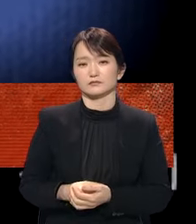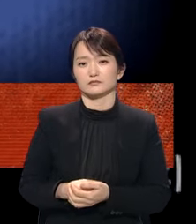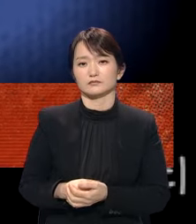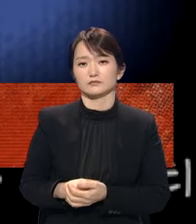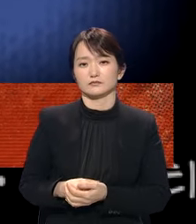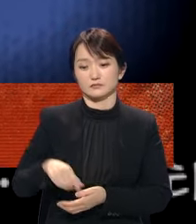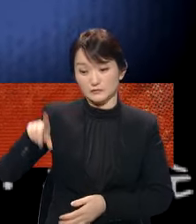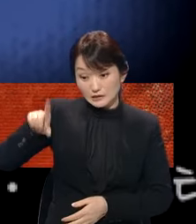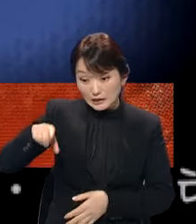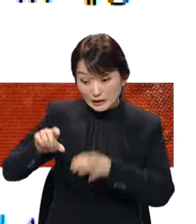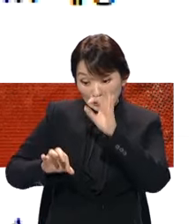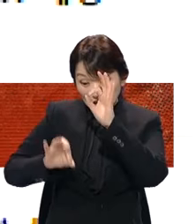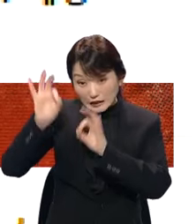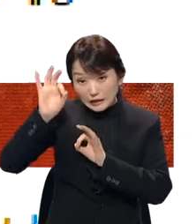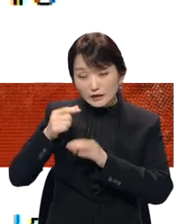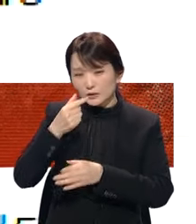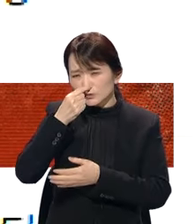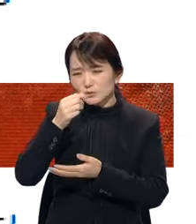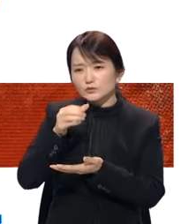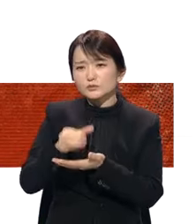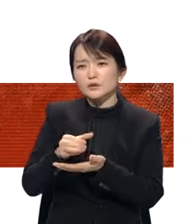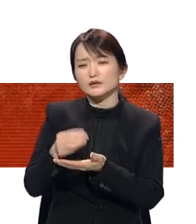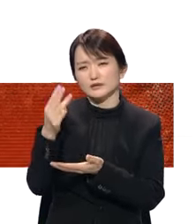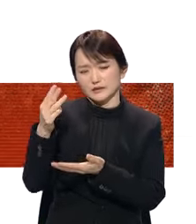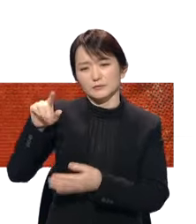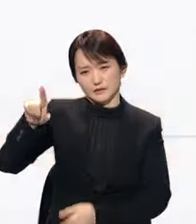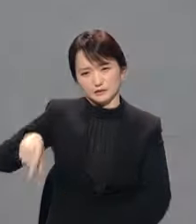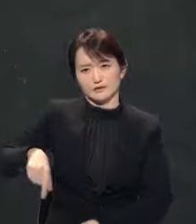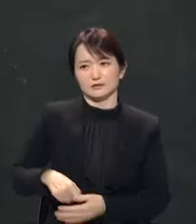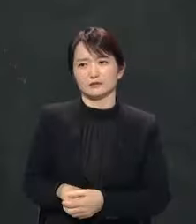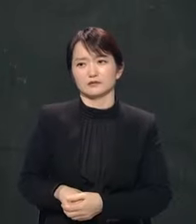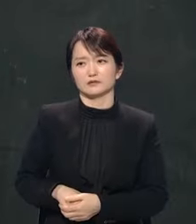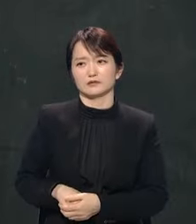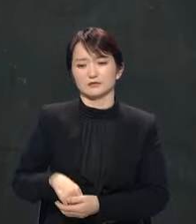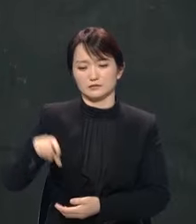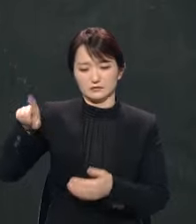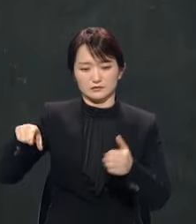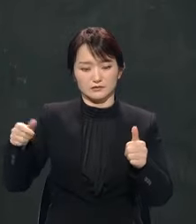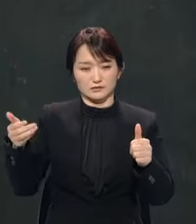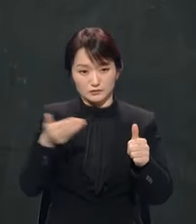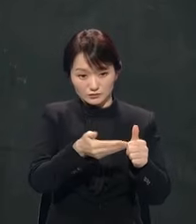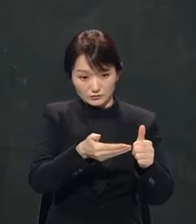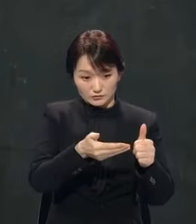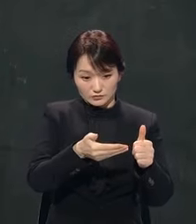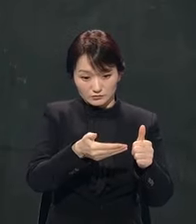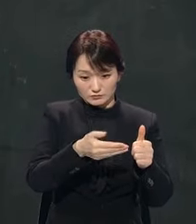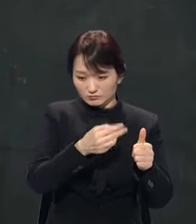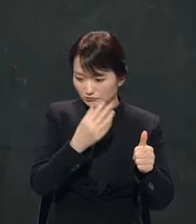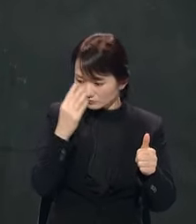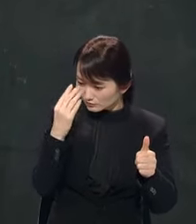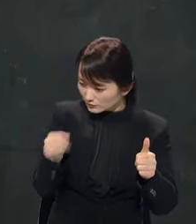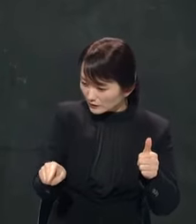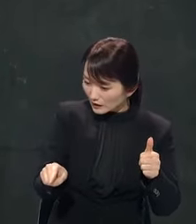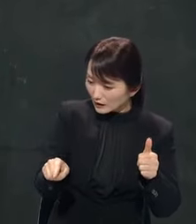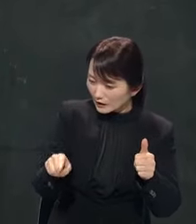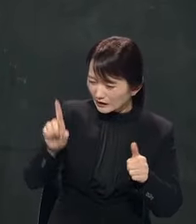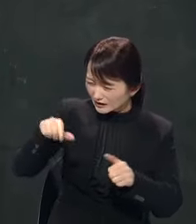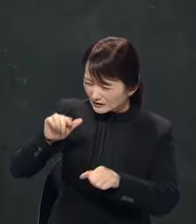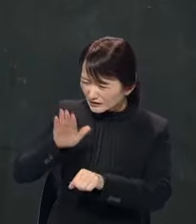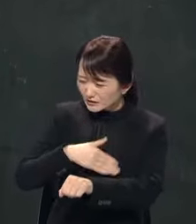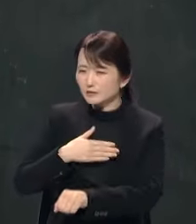때 실수로 소주 3병값만 결제를 한 겁니다. 그래서 카드 건네고 이 손님이 앉았던 자리를 다시 보다가 잘못 결제했네?